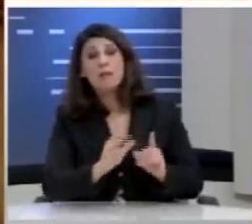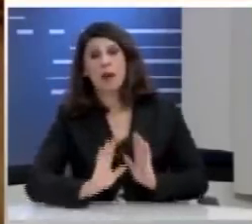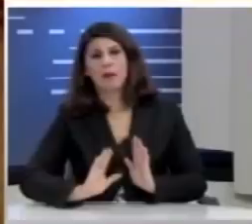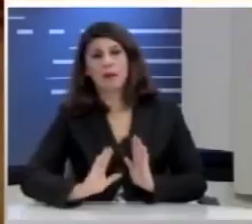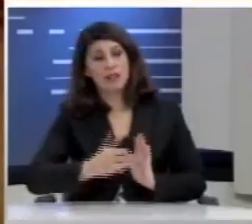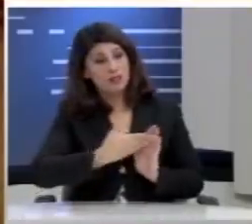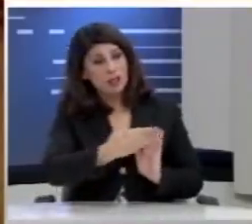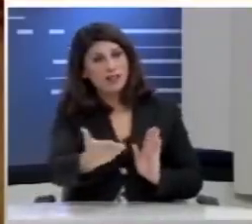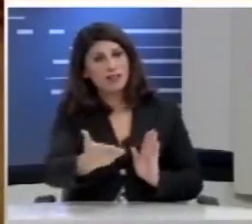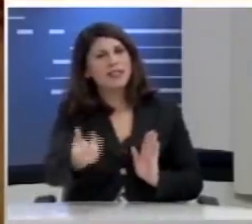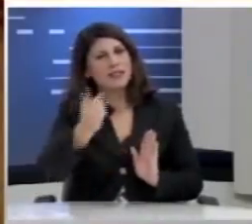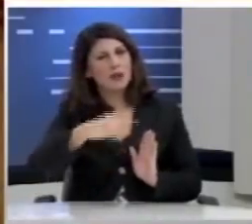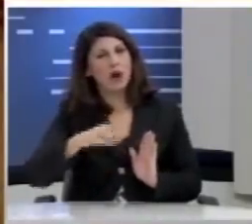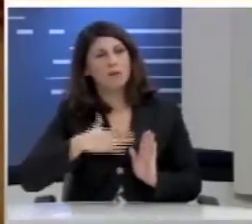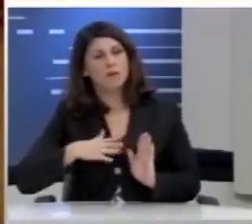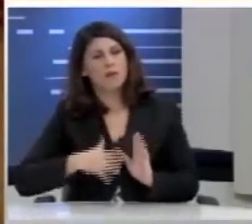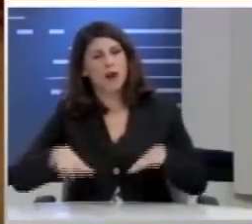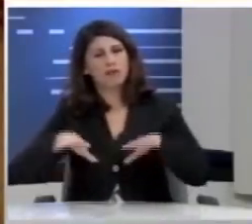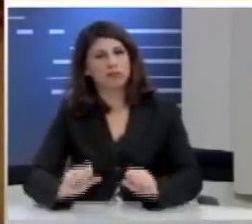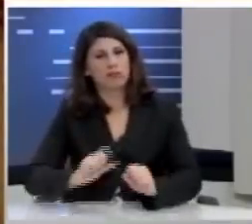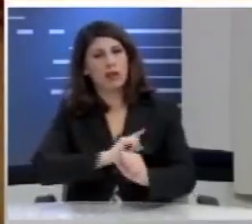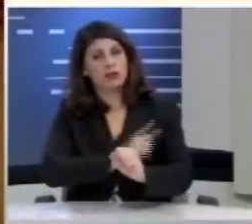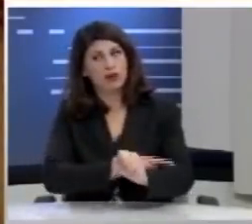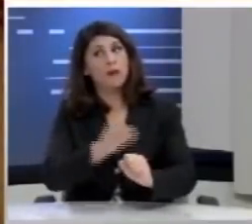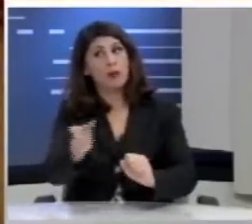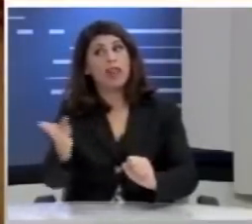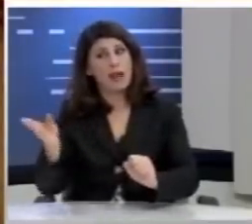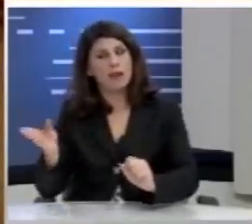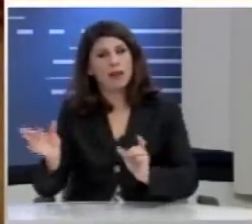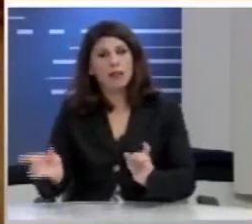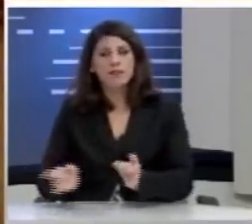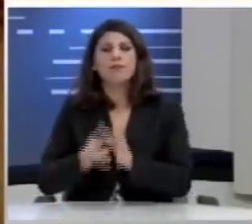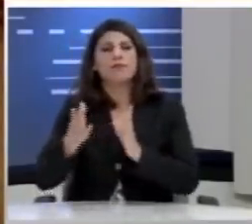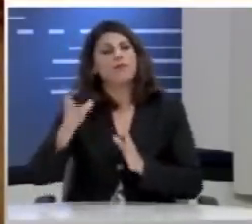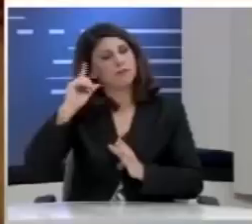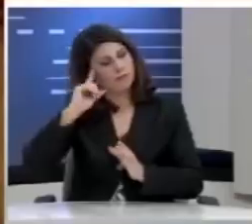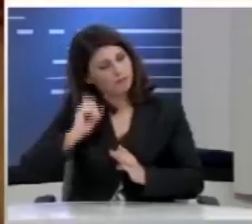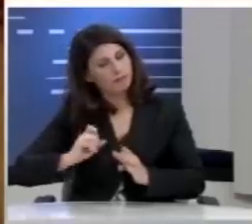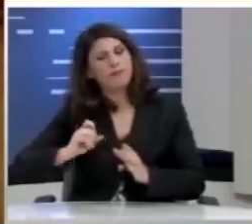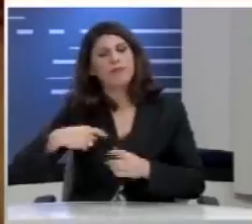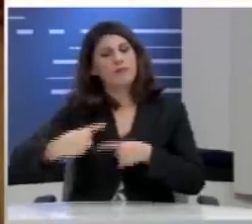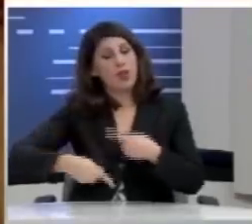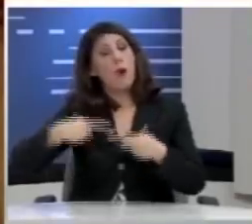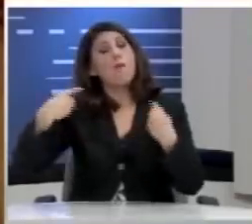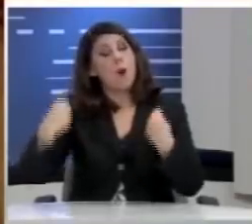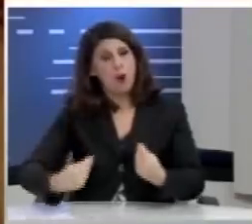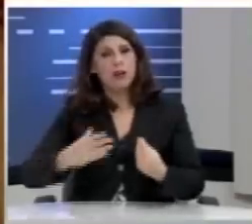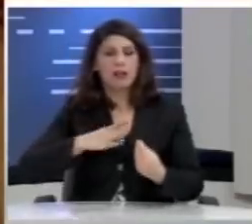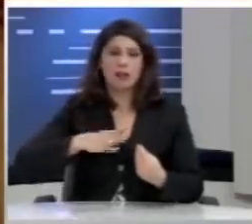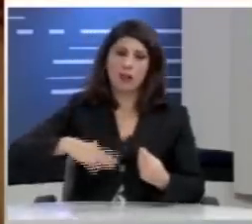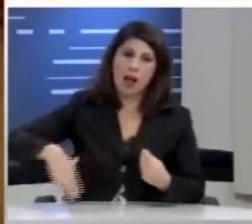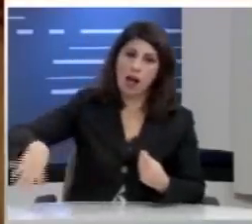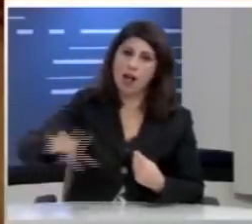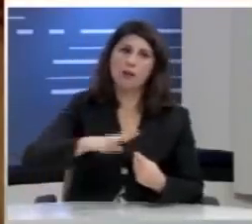στους υπόλοιπους μνηστήρες της εξουσίας, που κι αυτούς έτυχε και τους έχει γνωρίσει πολύ καλά όλα αυτά